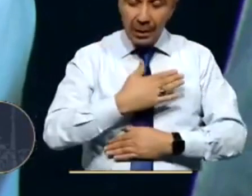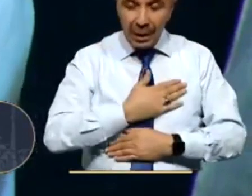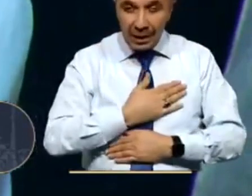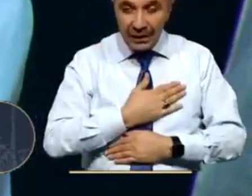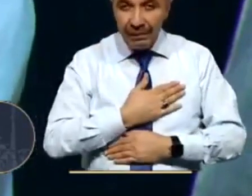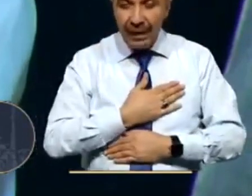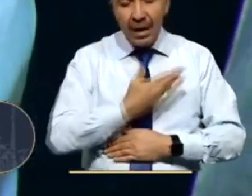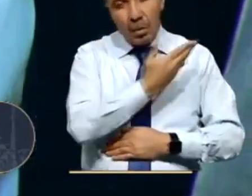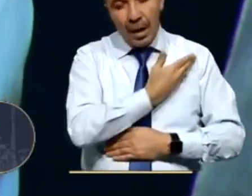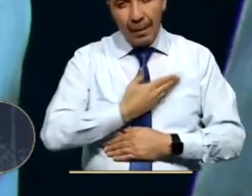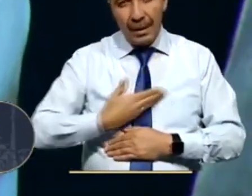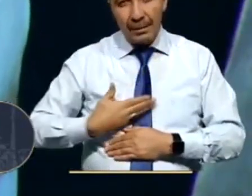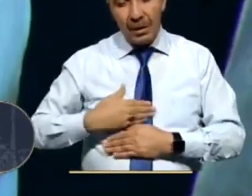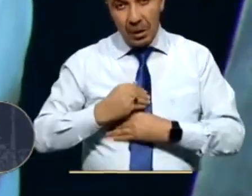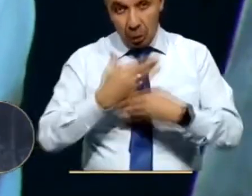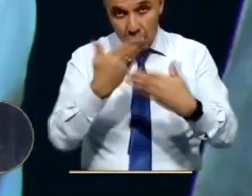sunmaktır.